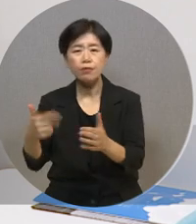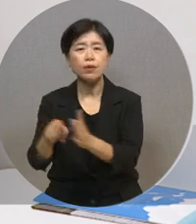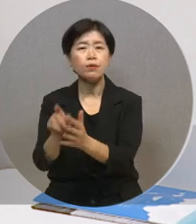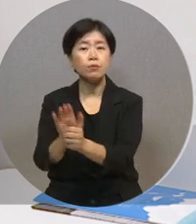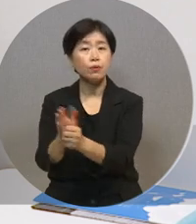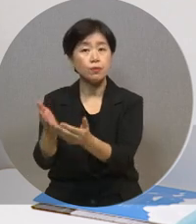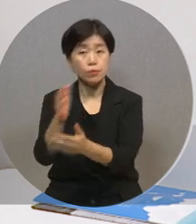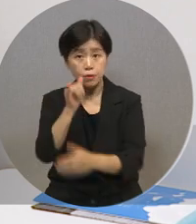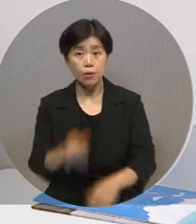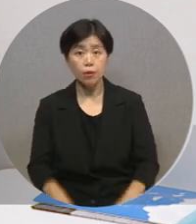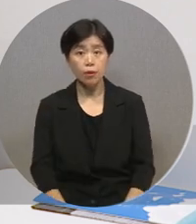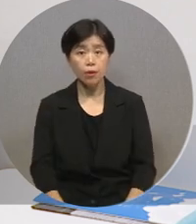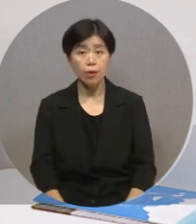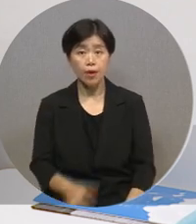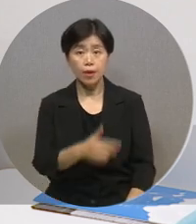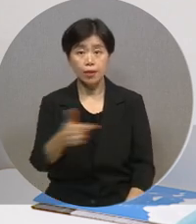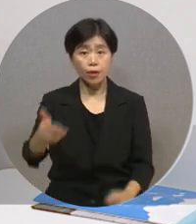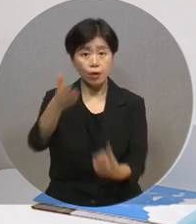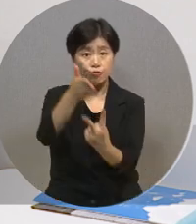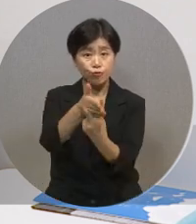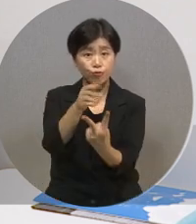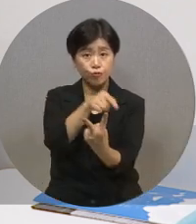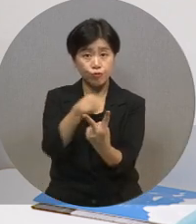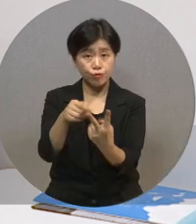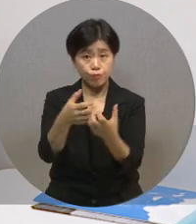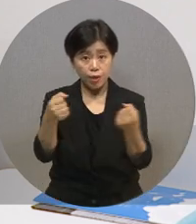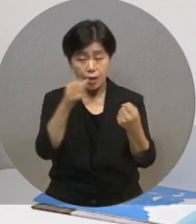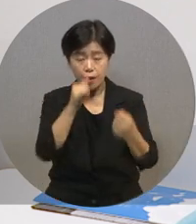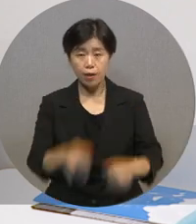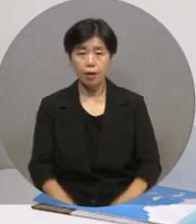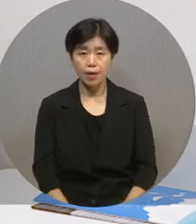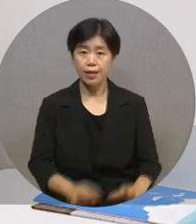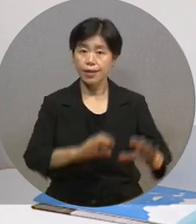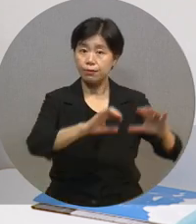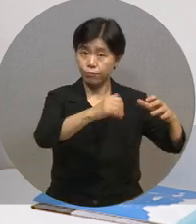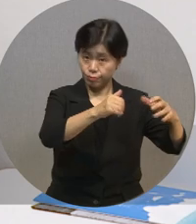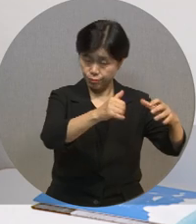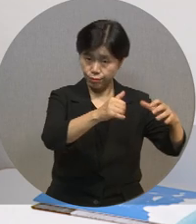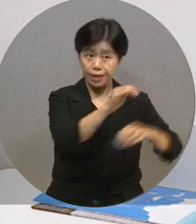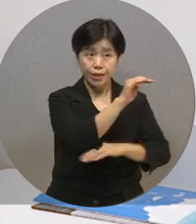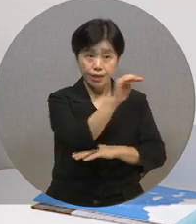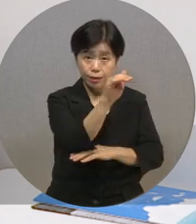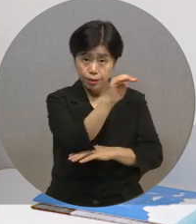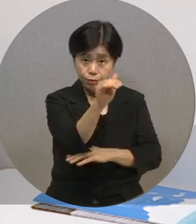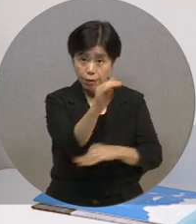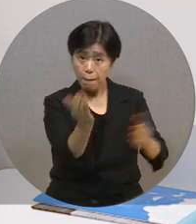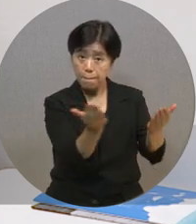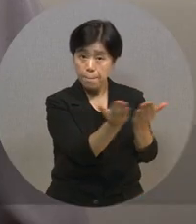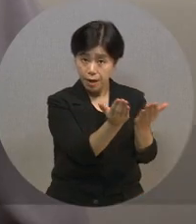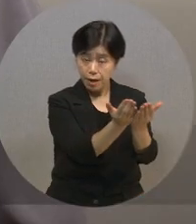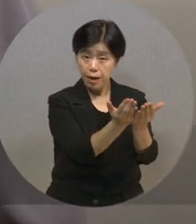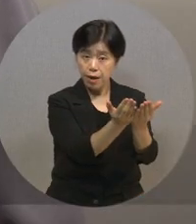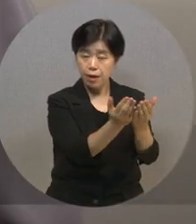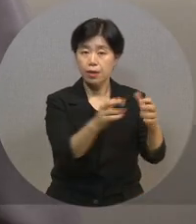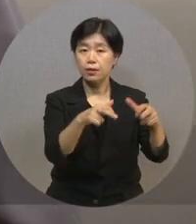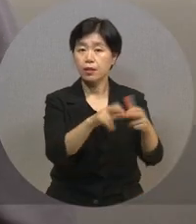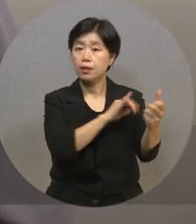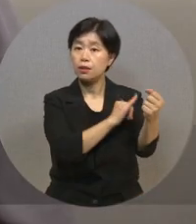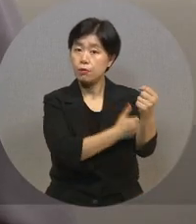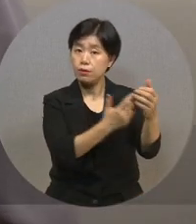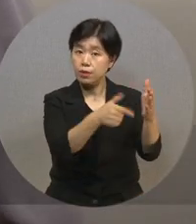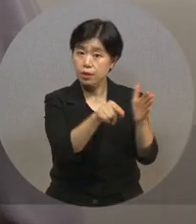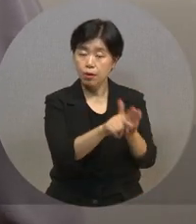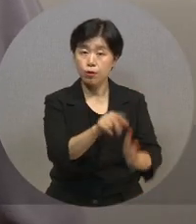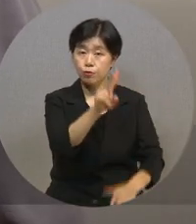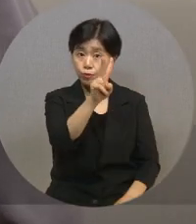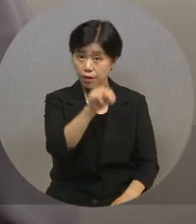두 꼭지로 나누어서 진행을 하고 있었습니다. 좀 글로벌 스탠다드에 맞는 좀 장애 인권을 실현하기 위해서 유엔